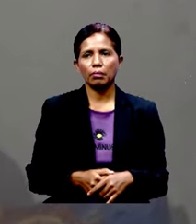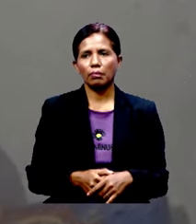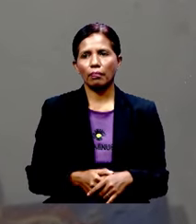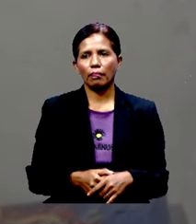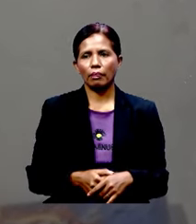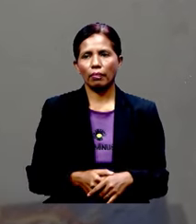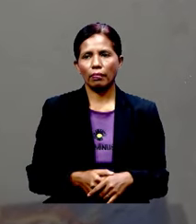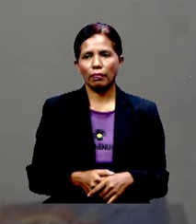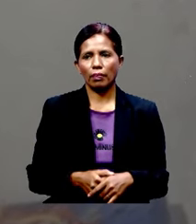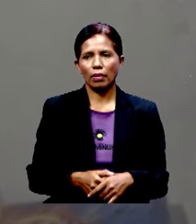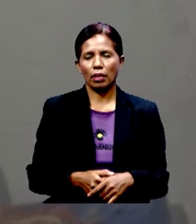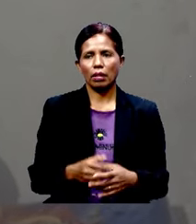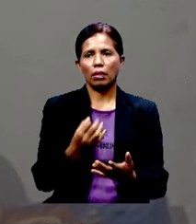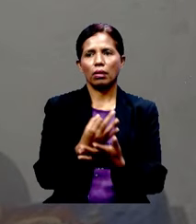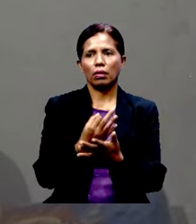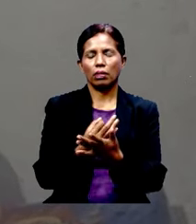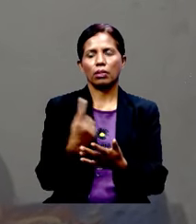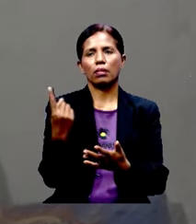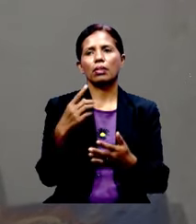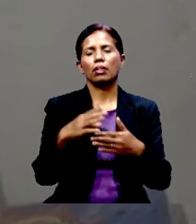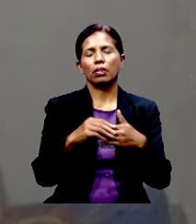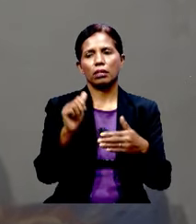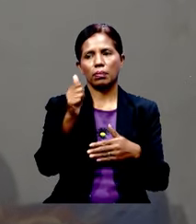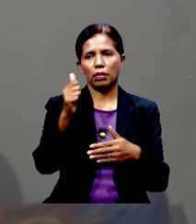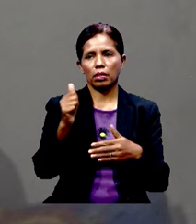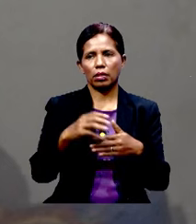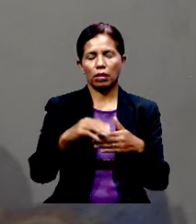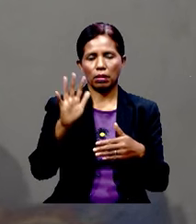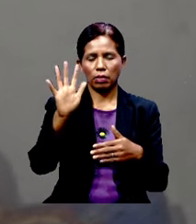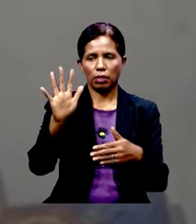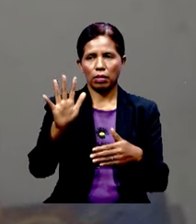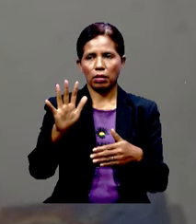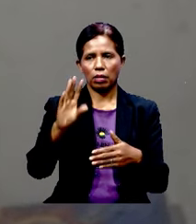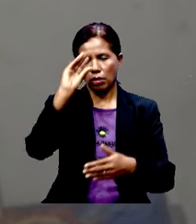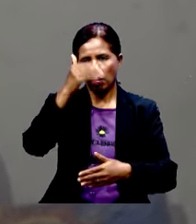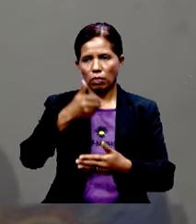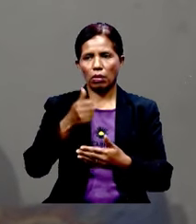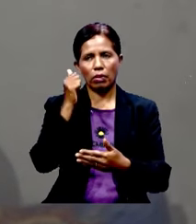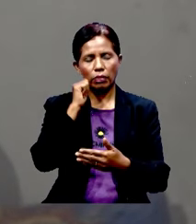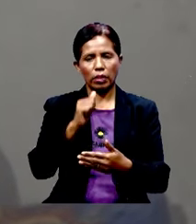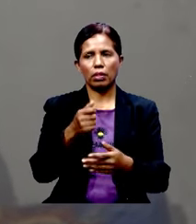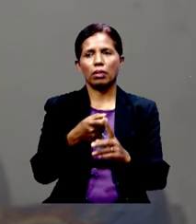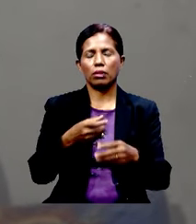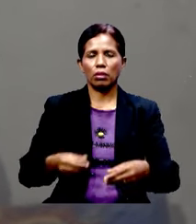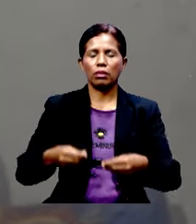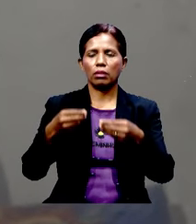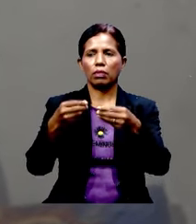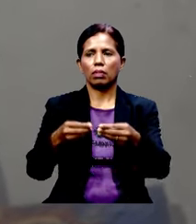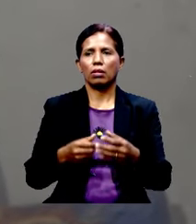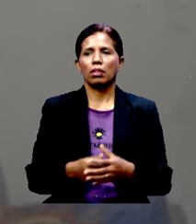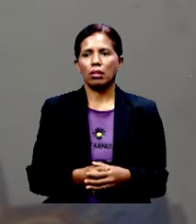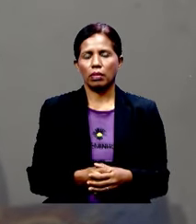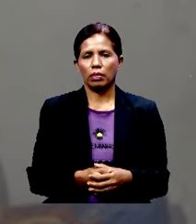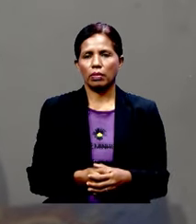Osan kaci hai la deit ke 10 dolar, 5 dolar wanita, uang peto, hosik, po hai la be, isik